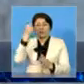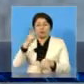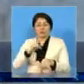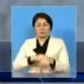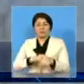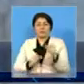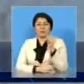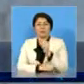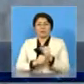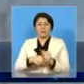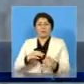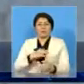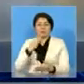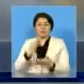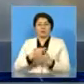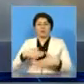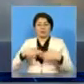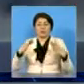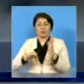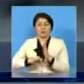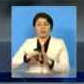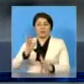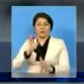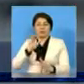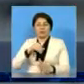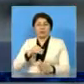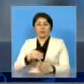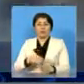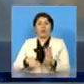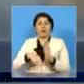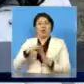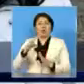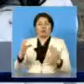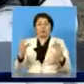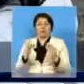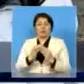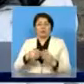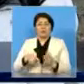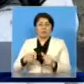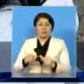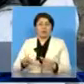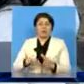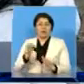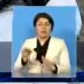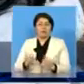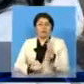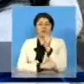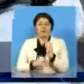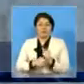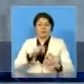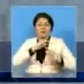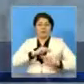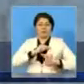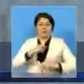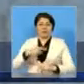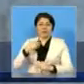инспектор. Жауапкершілігі мол мамандықты таңдаған ол ең үздік учаскелік пункт атану үшін әріптестерімен бірге аянбай еңбек